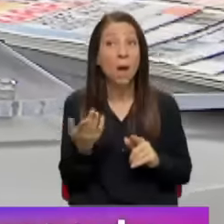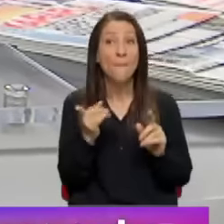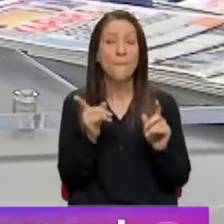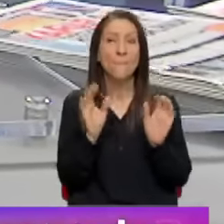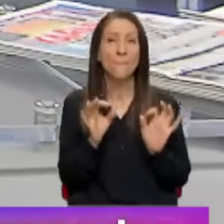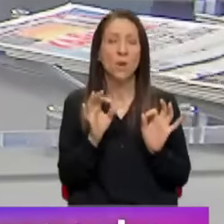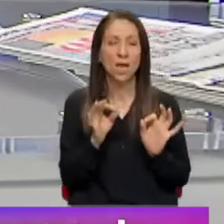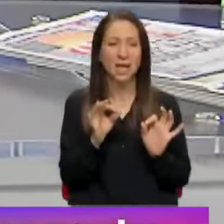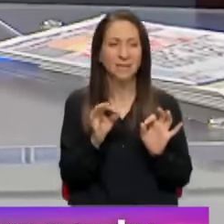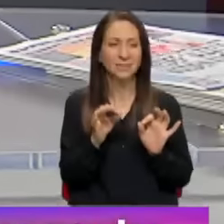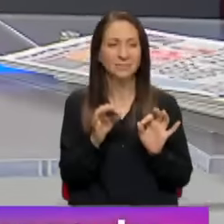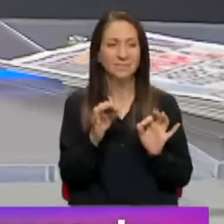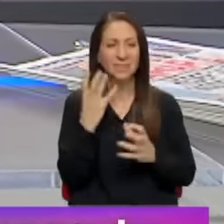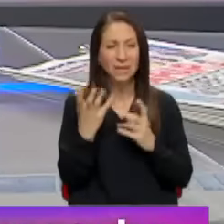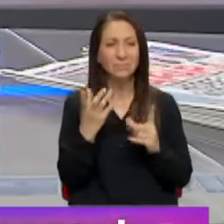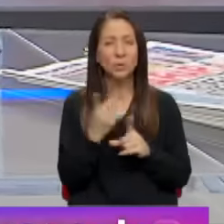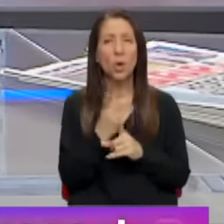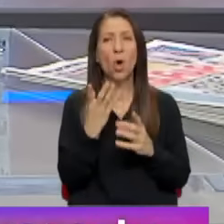böyle facialar